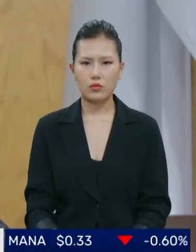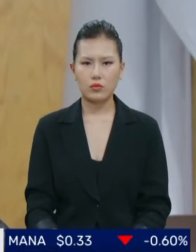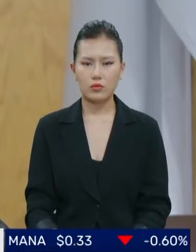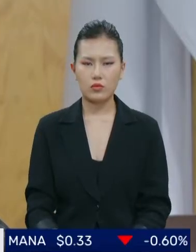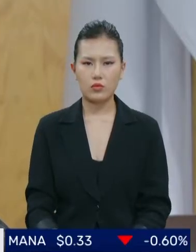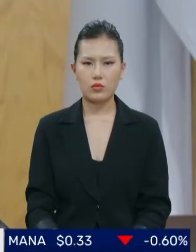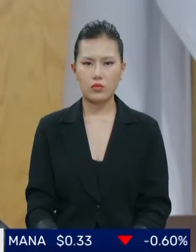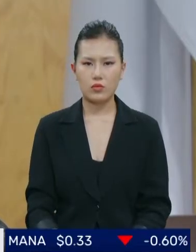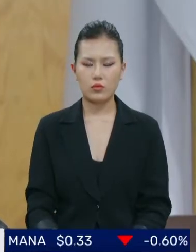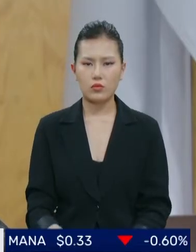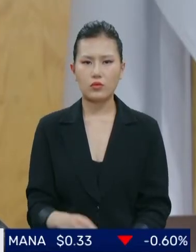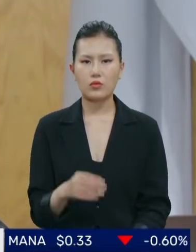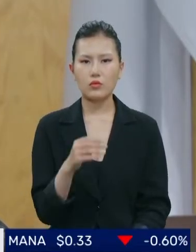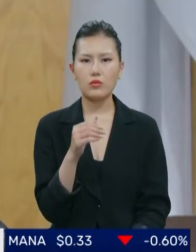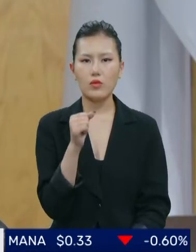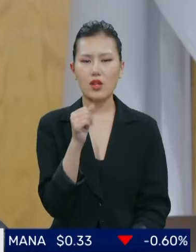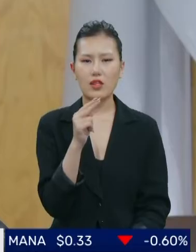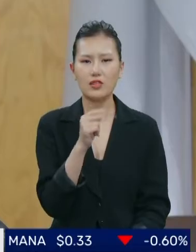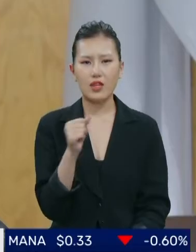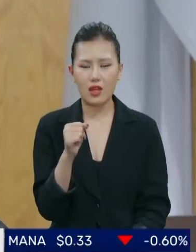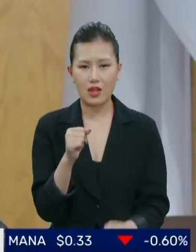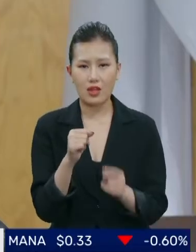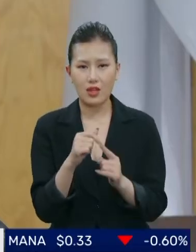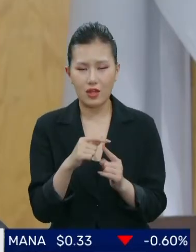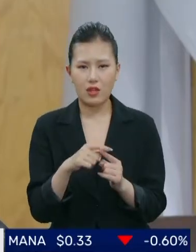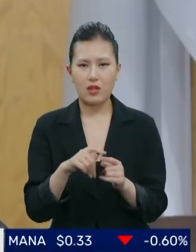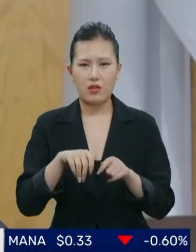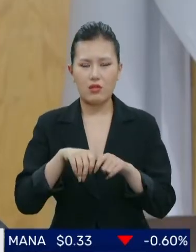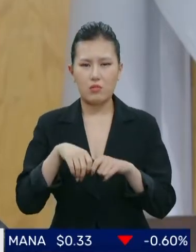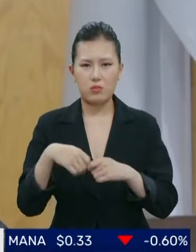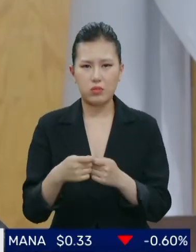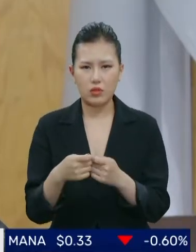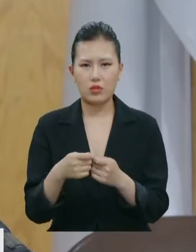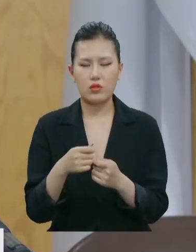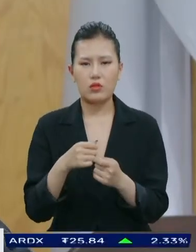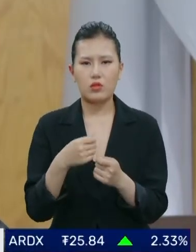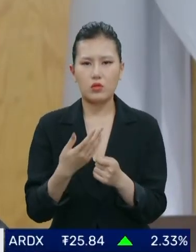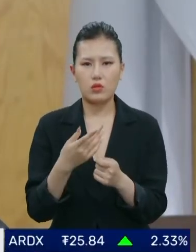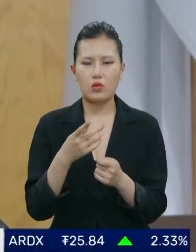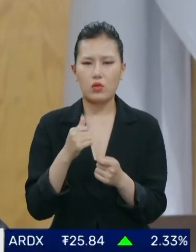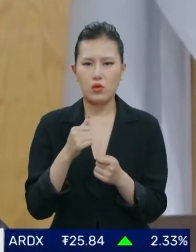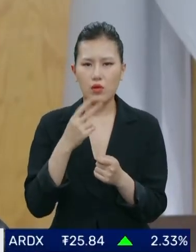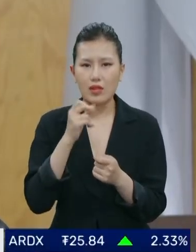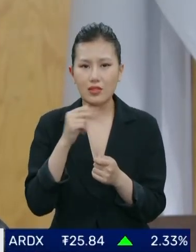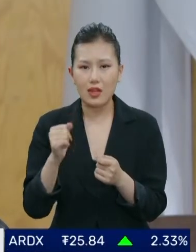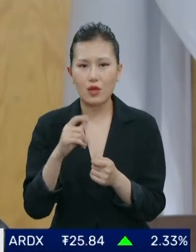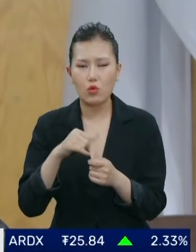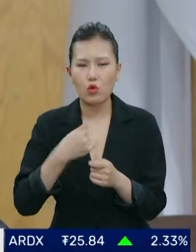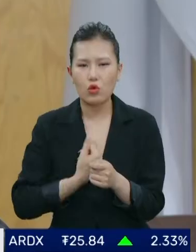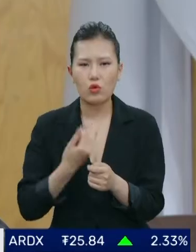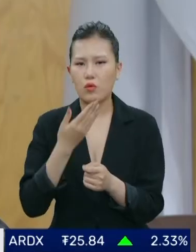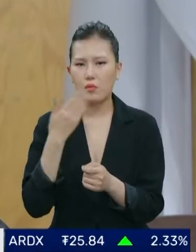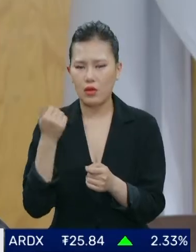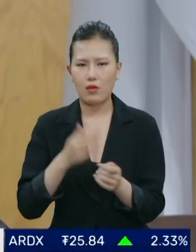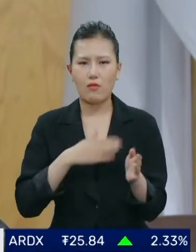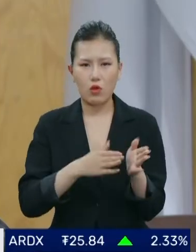хувьд өсөл гарахгүй. Тэрүүлжсэн одоо вагонуудынхаа гинтлийн хувьд бүрэн одоо сэргийн босголт хийгээд за замын өд